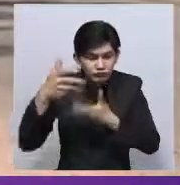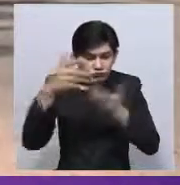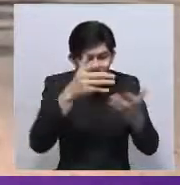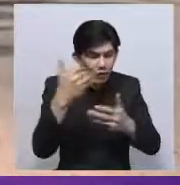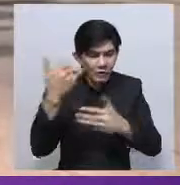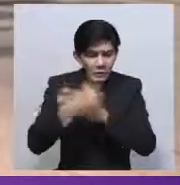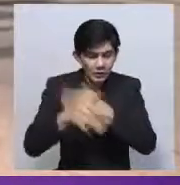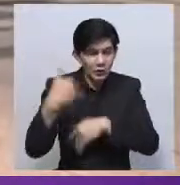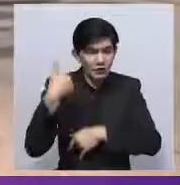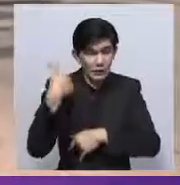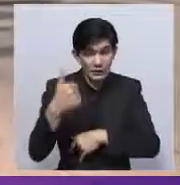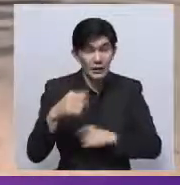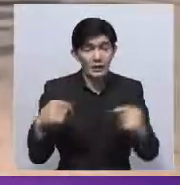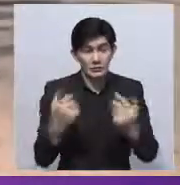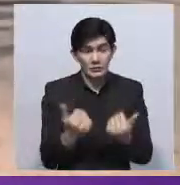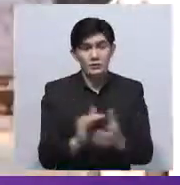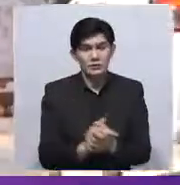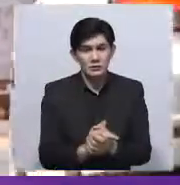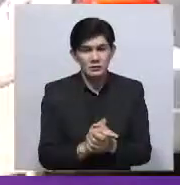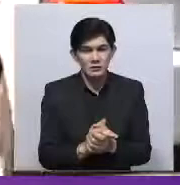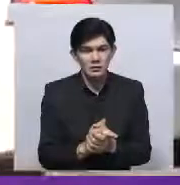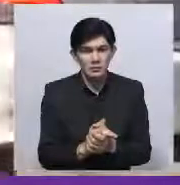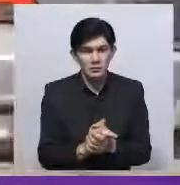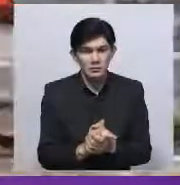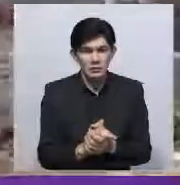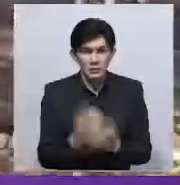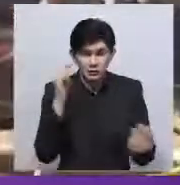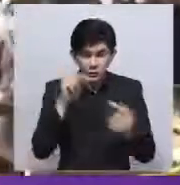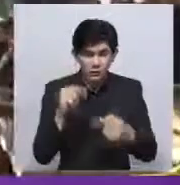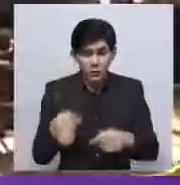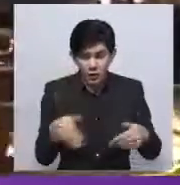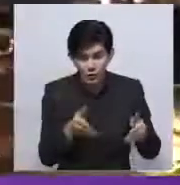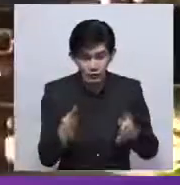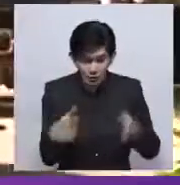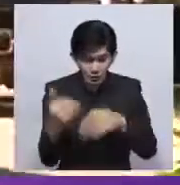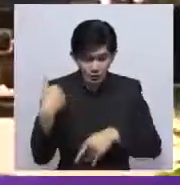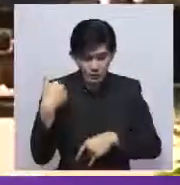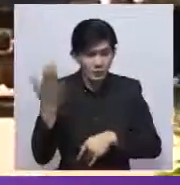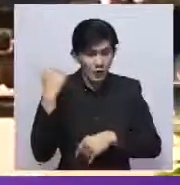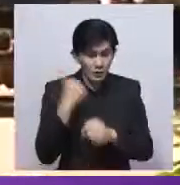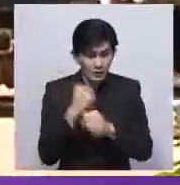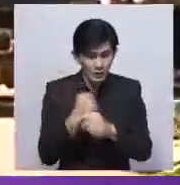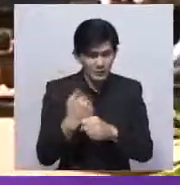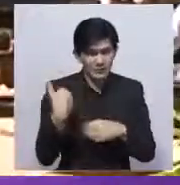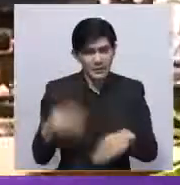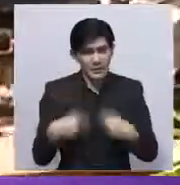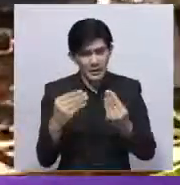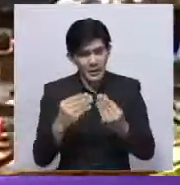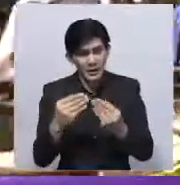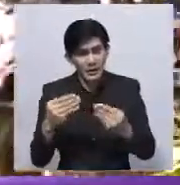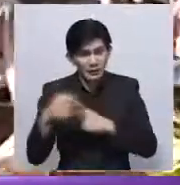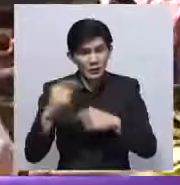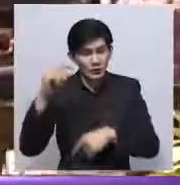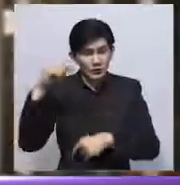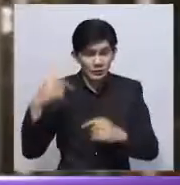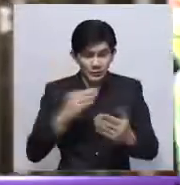ประเทศอินโดจีนของจังหวัดสระแก้วรองจากจุดผ่านแดนถาวรใต้คลองลึกและเป็นการสร้างรายได้ให้กับจังหวัดสระแก้วและประเทศชาติได้อย่